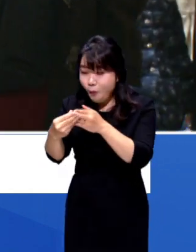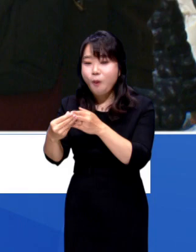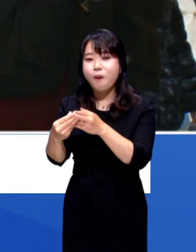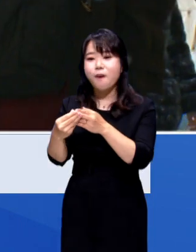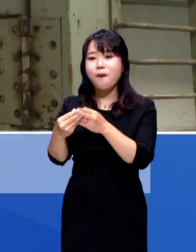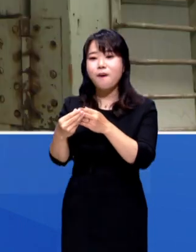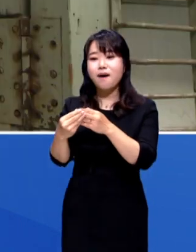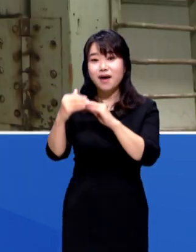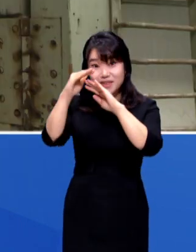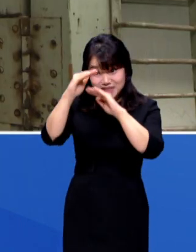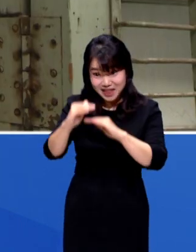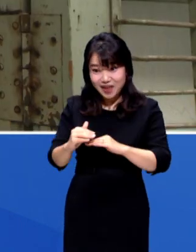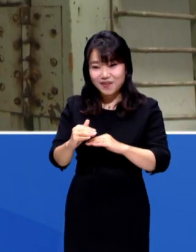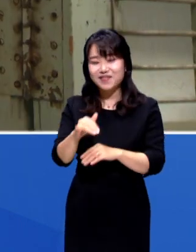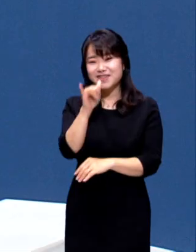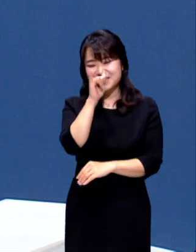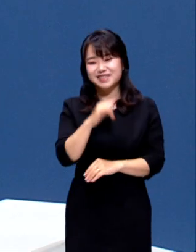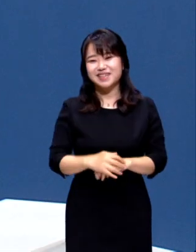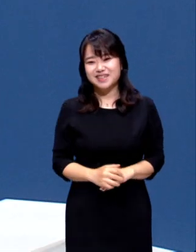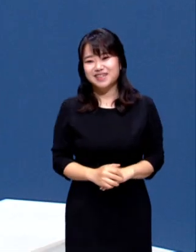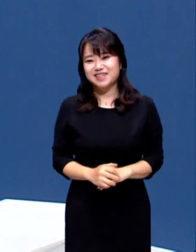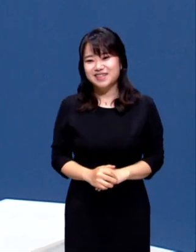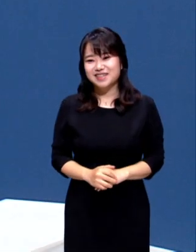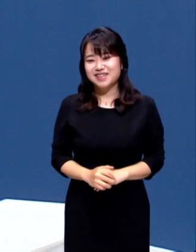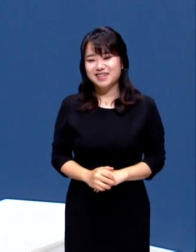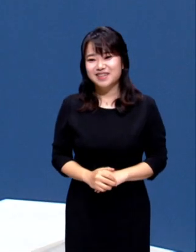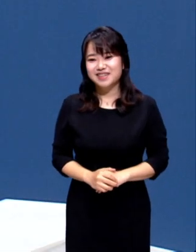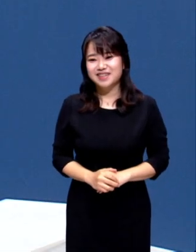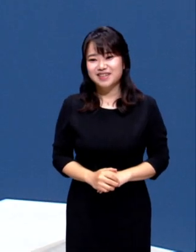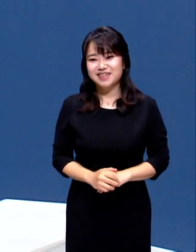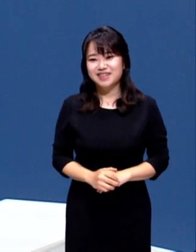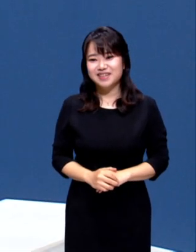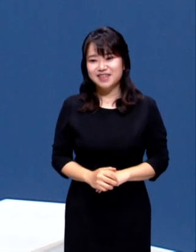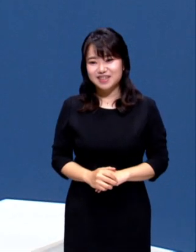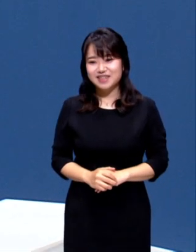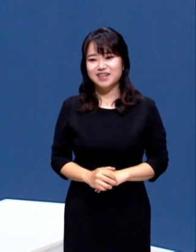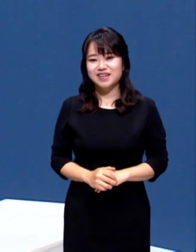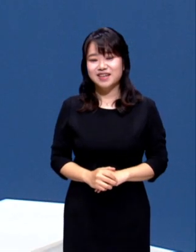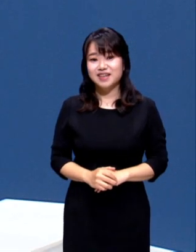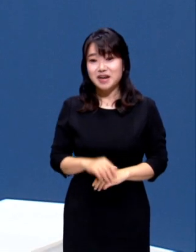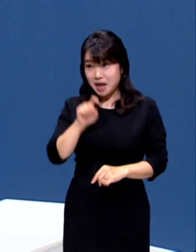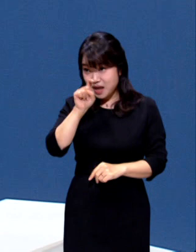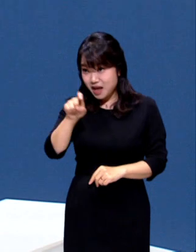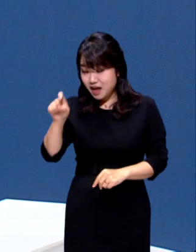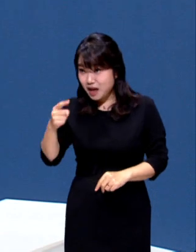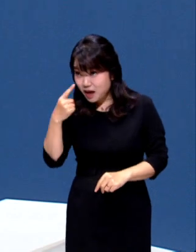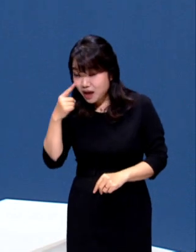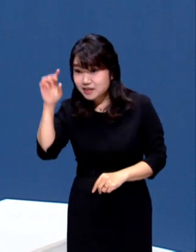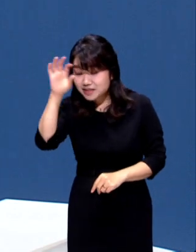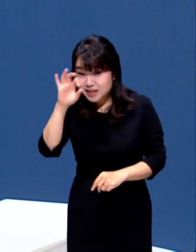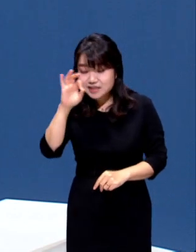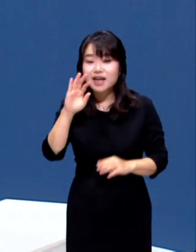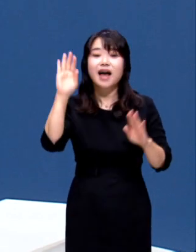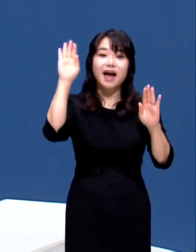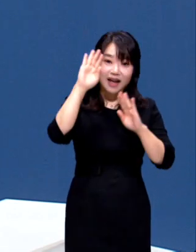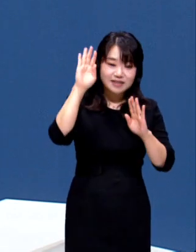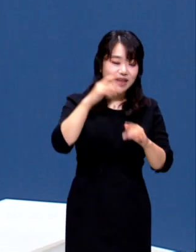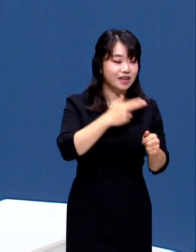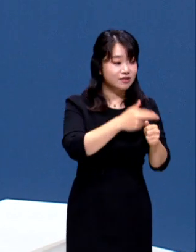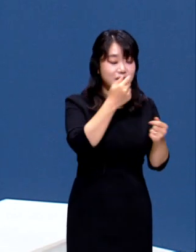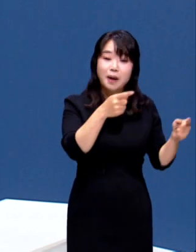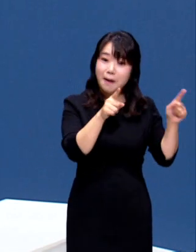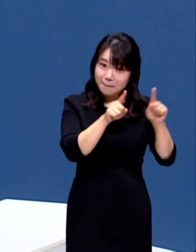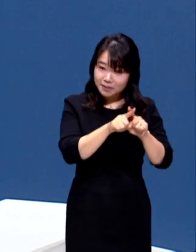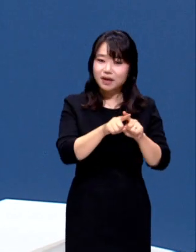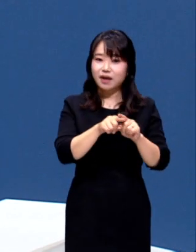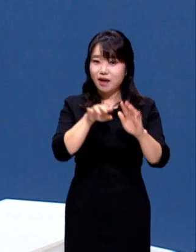네. 그런 기능이 있어요. 그거를 많이 활용하면 좋겠네요. 그렇죠. 활용을 네. 하셔가지고 학생들하고 선생님들